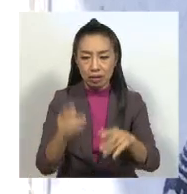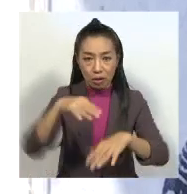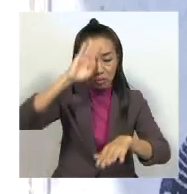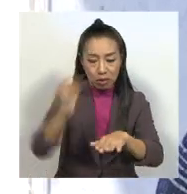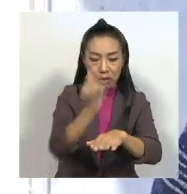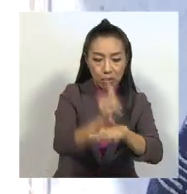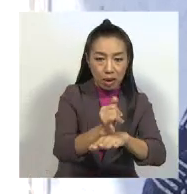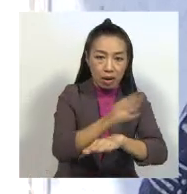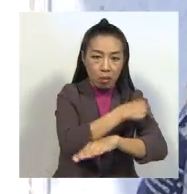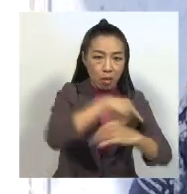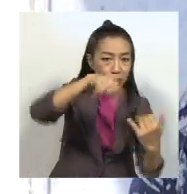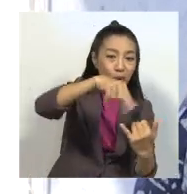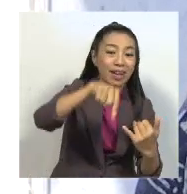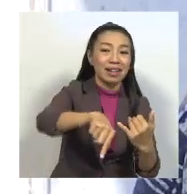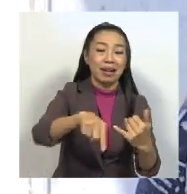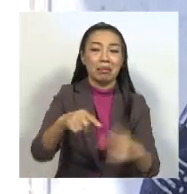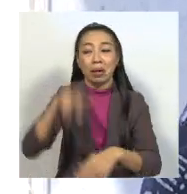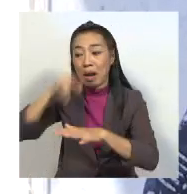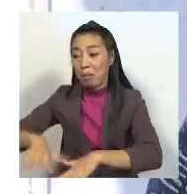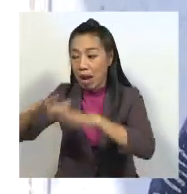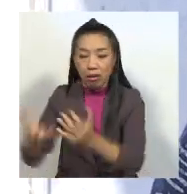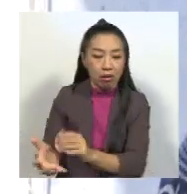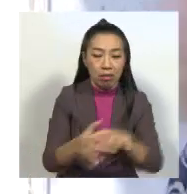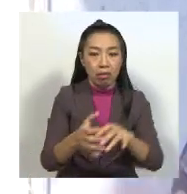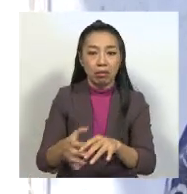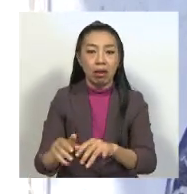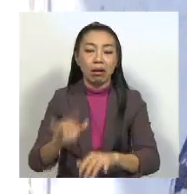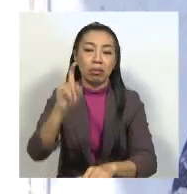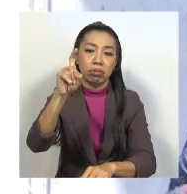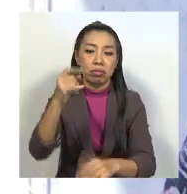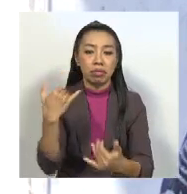เตียงตรวจเราก็เอาออกไม่ทันค่ะ